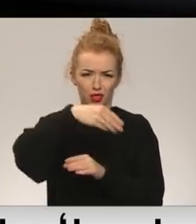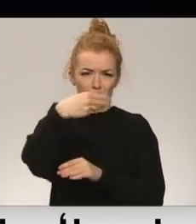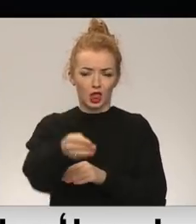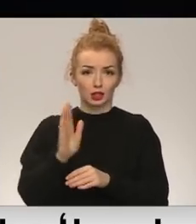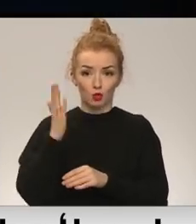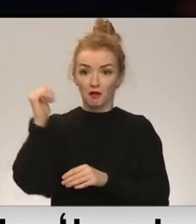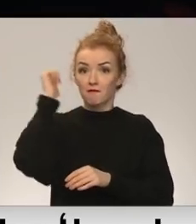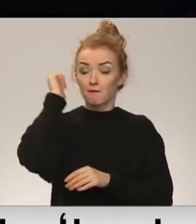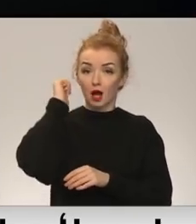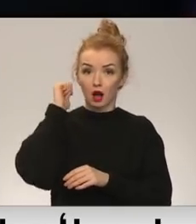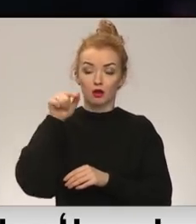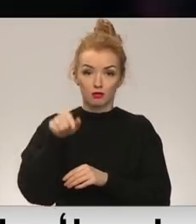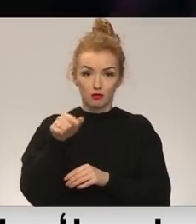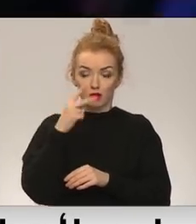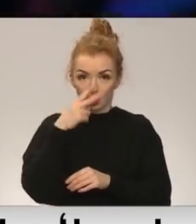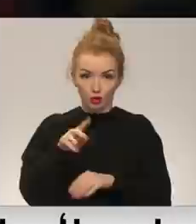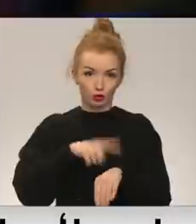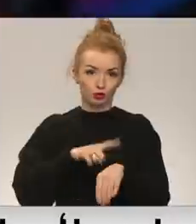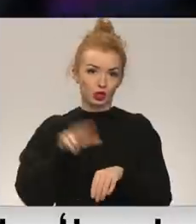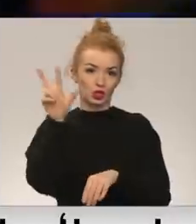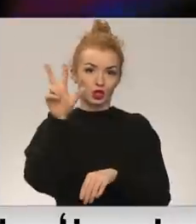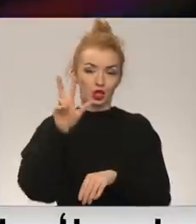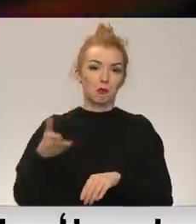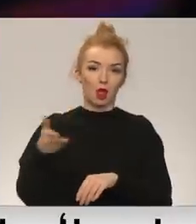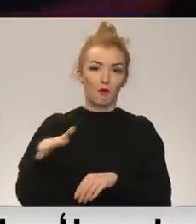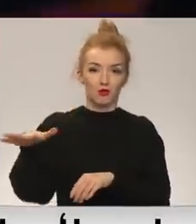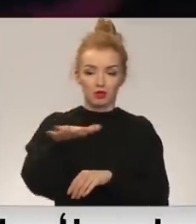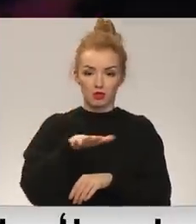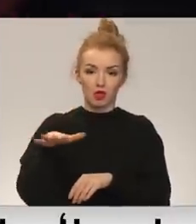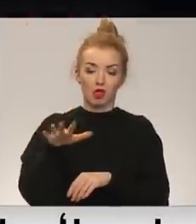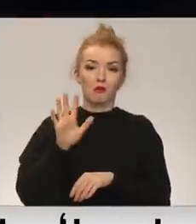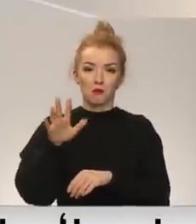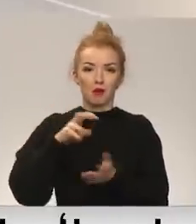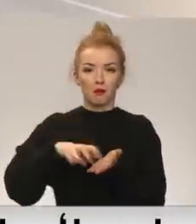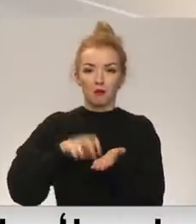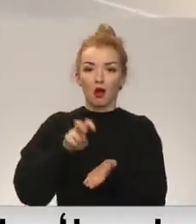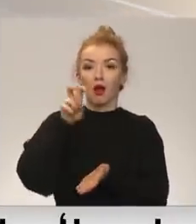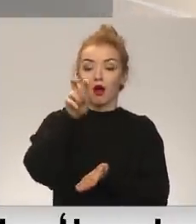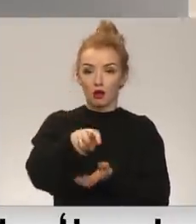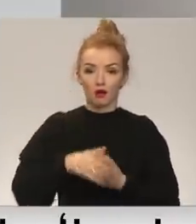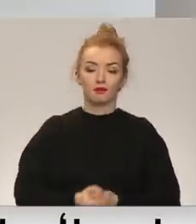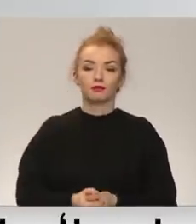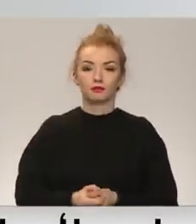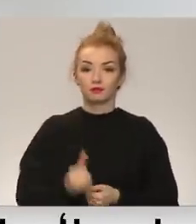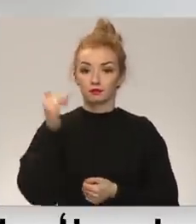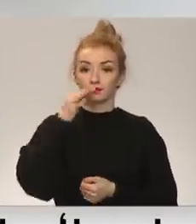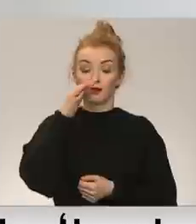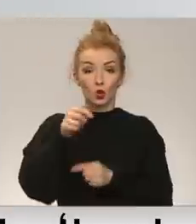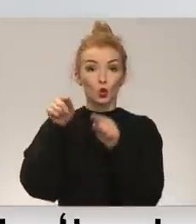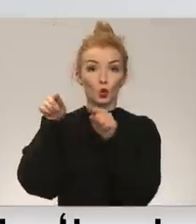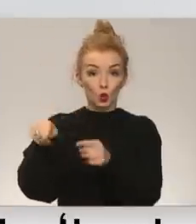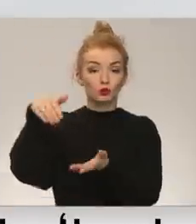pēc trījiem pēcpusdienā pavērās Pļauniekos pie vienas no Andreja Saharova ielas gājēju pārējām. Tur stāvēja